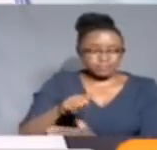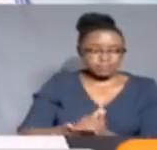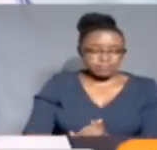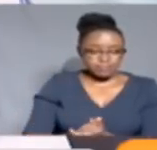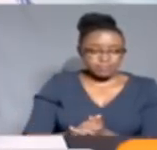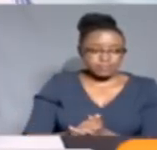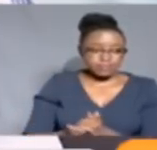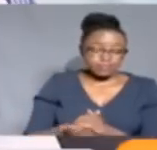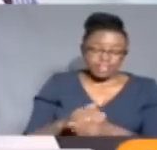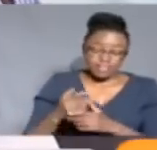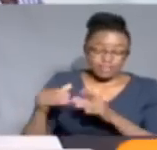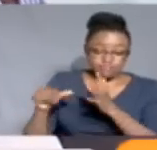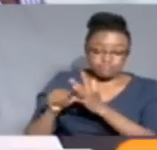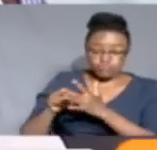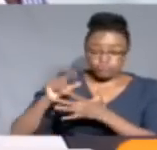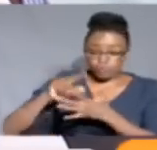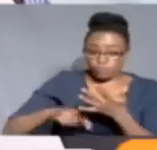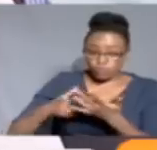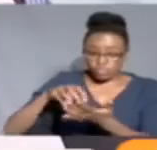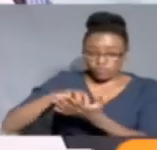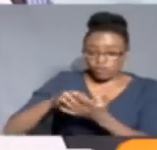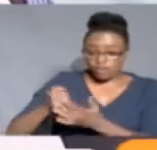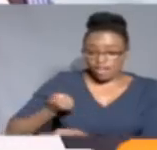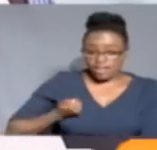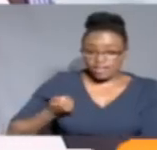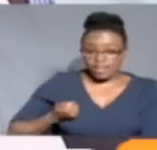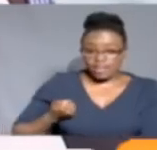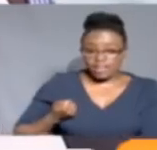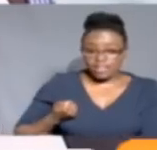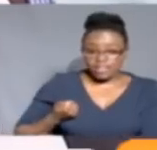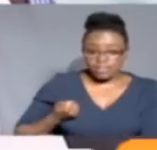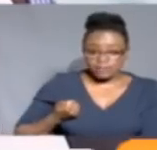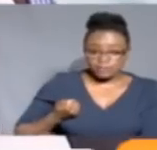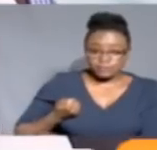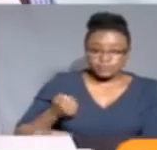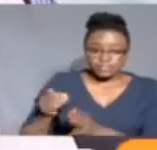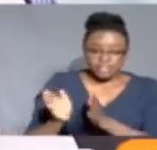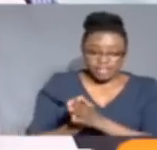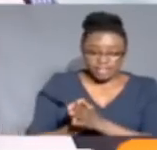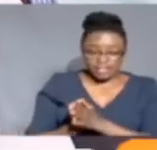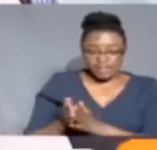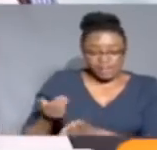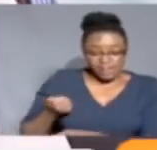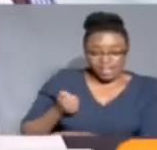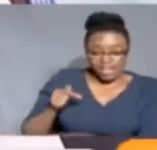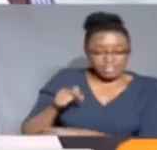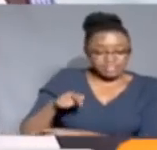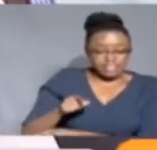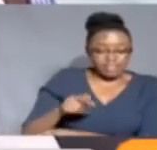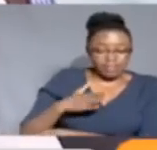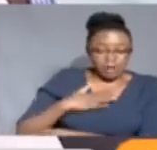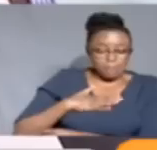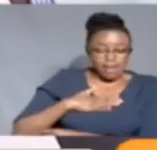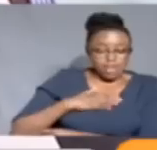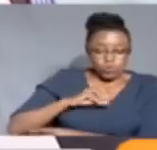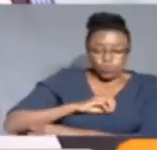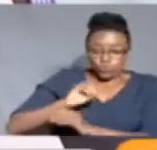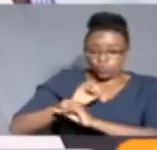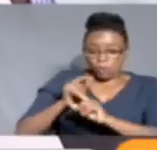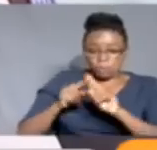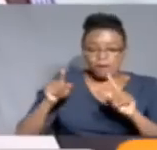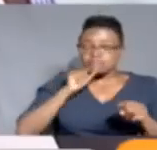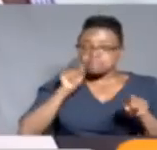Na kisa ilikuwa ni msichana na msichana hakuwa wangu, alikuwa wa